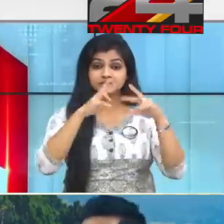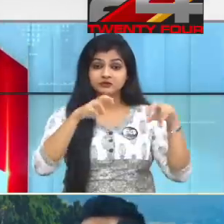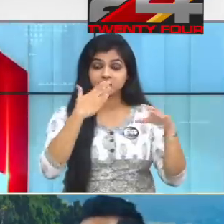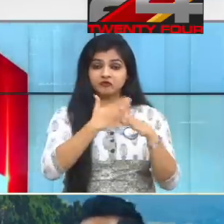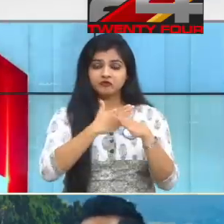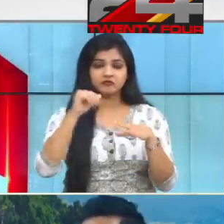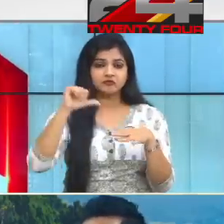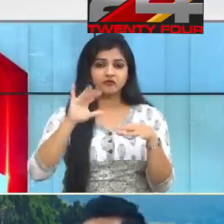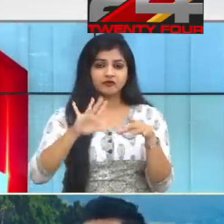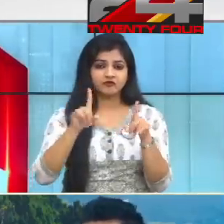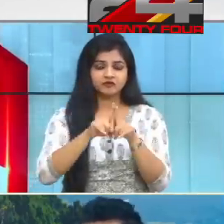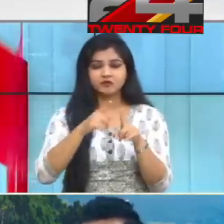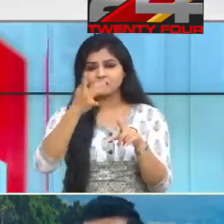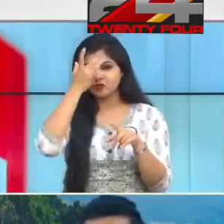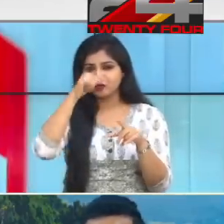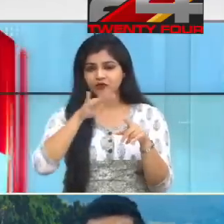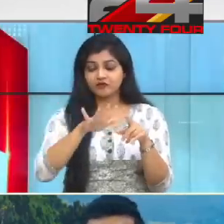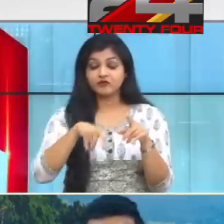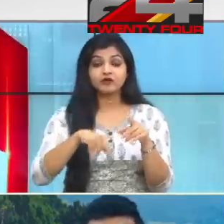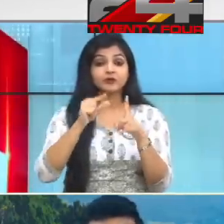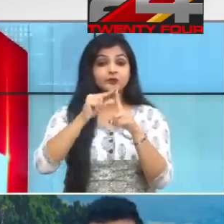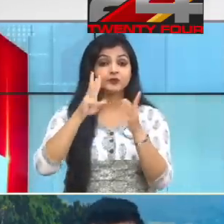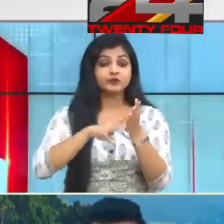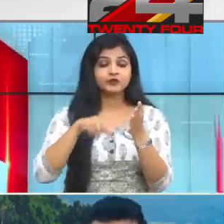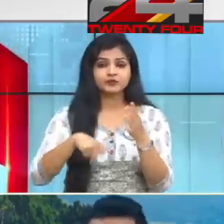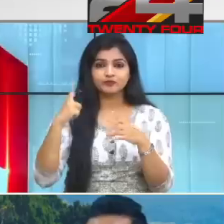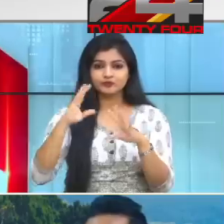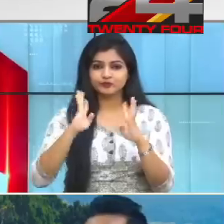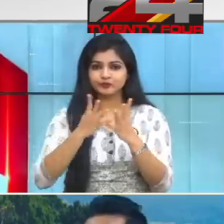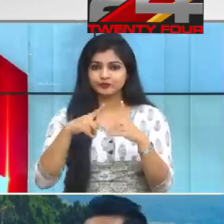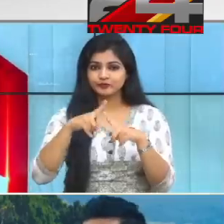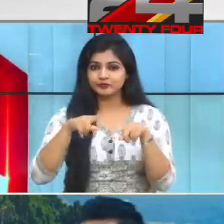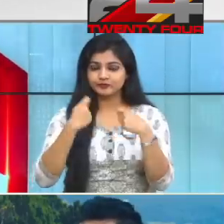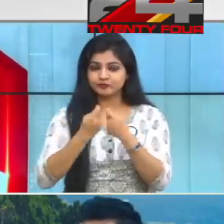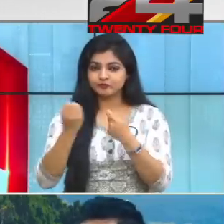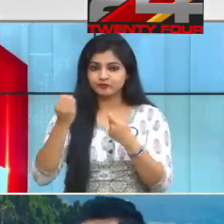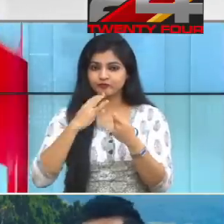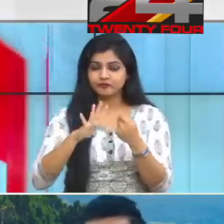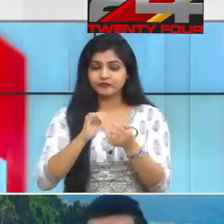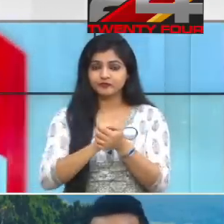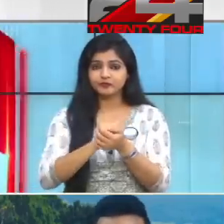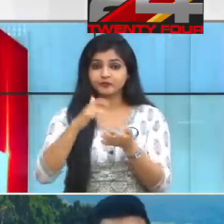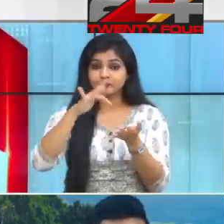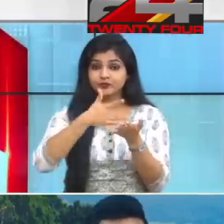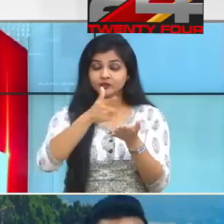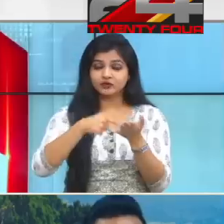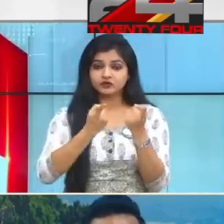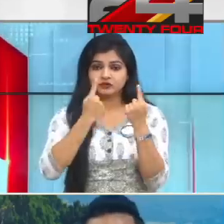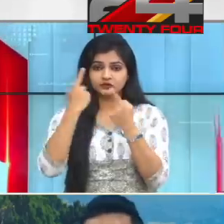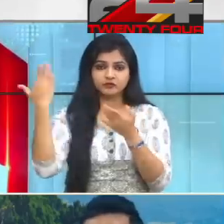പ്രയാസകരമായിരിക്കുമെന്ന് ബന്ധപ്പെട്ട പ്രധാനമന്ത്രിയുടെ സെക്യൂരിറ്റി ടീം അറിയിച്ചിട്ടുണ്ട്. ഇപ്പോൾ ഇവിടെയൊക്കെ വന്ന് പരിശോധന നടത്തി